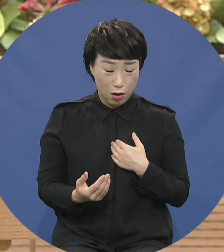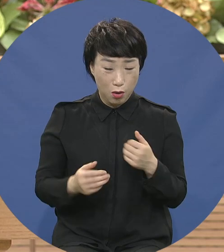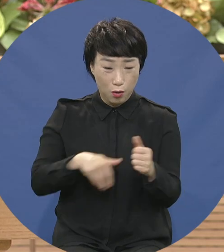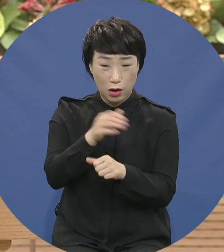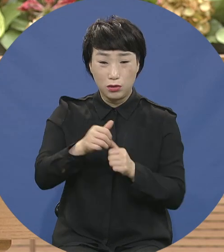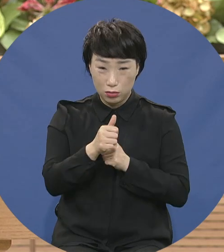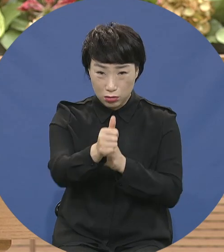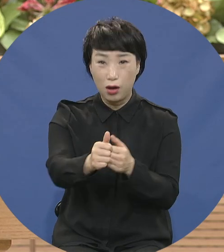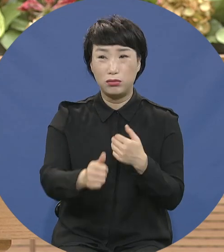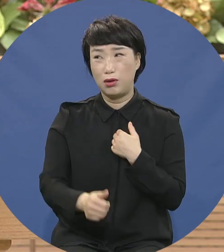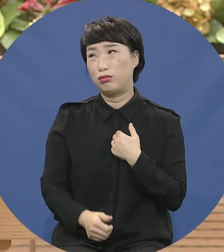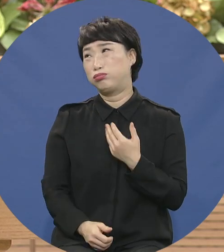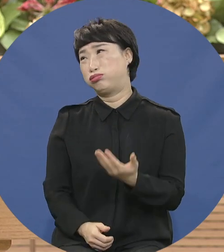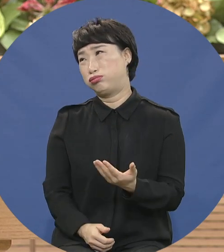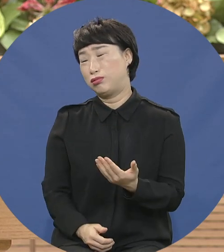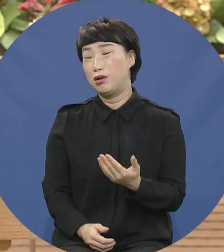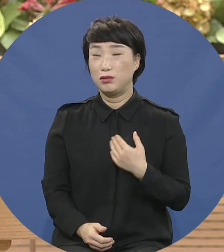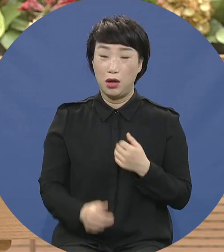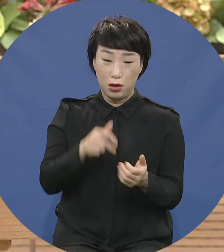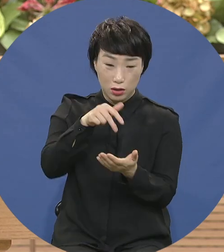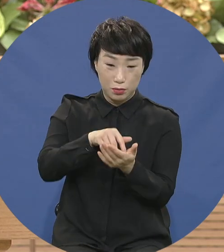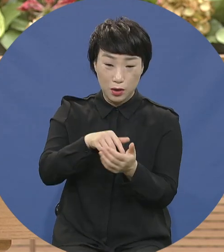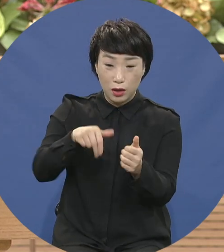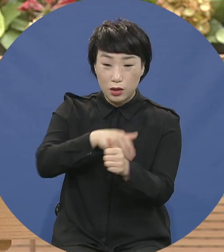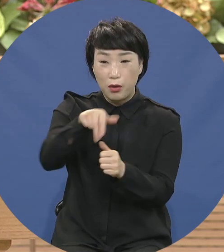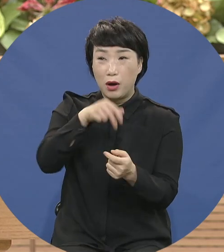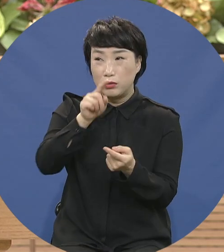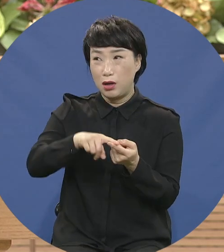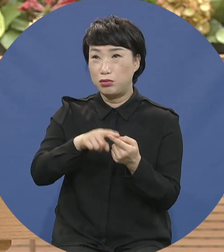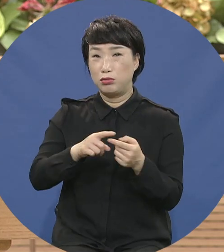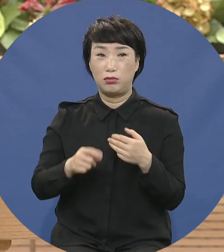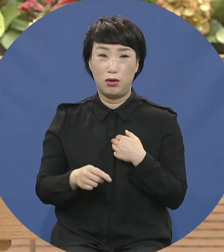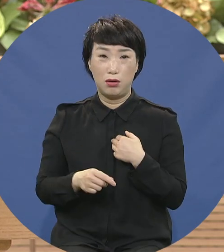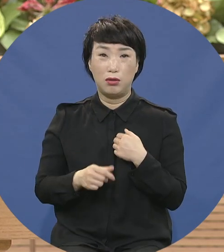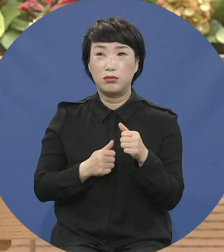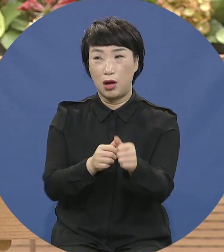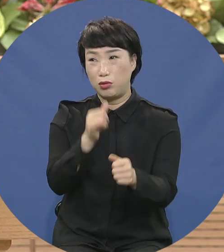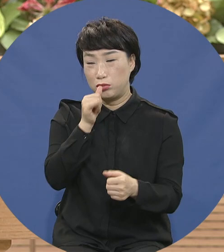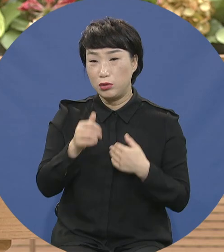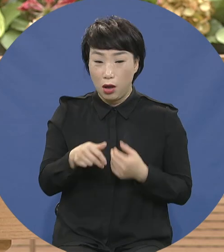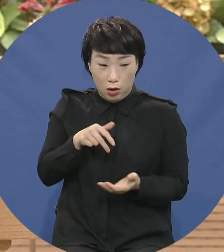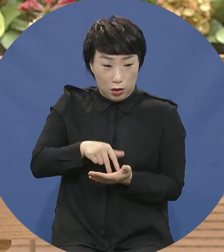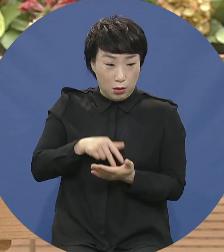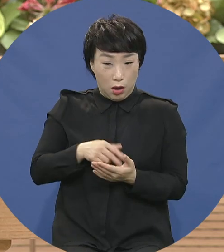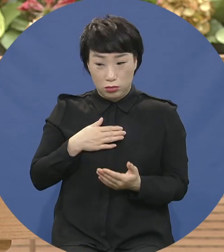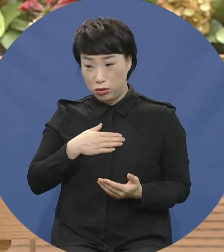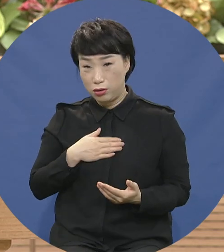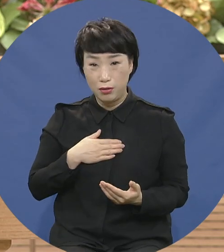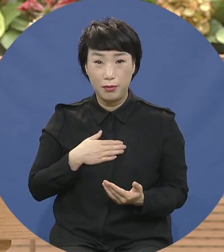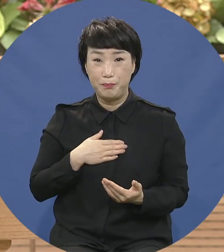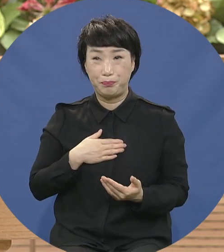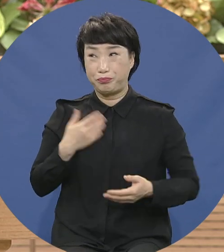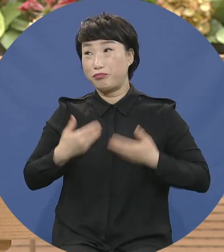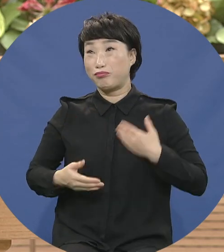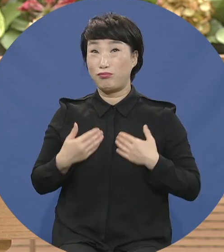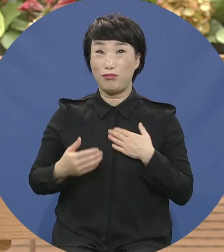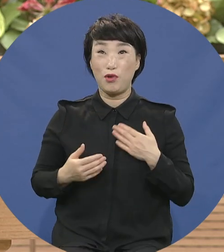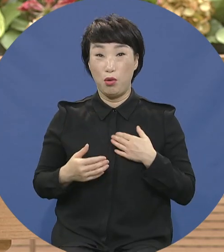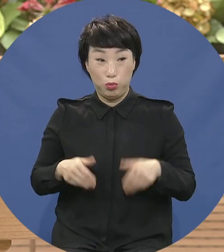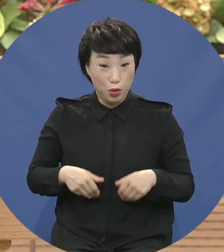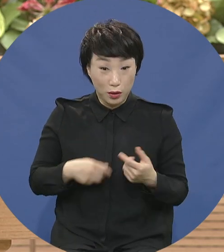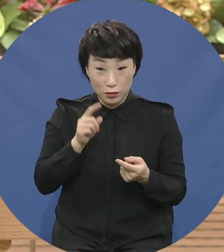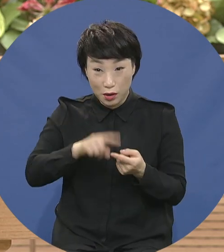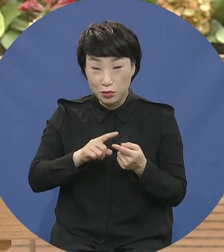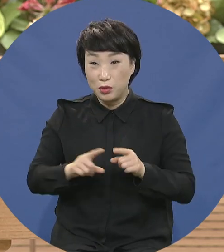되어지는 대로, 상황이 만들어지는 대로, 내 현실이 바쁘고 필요한